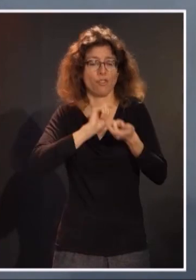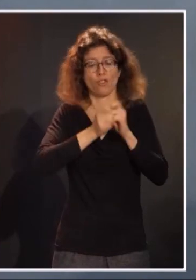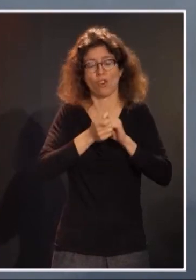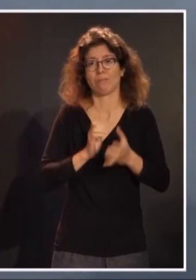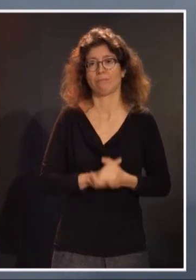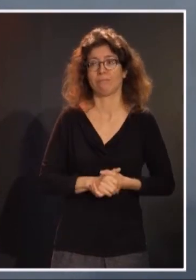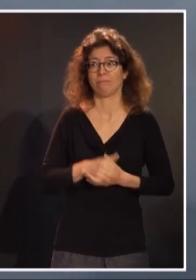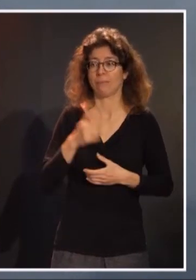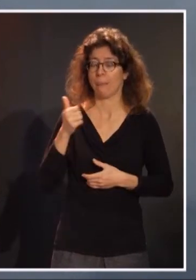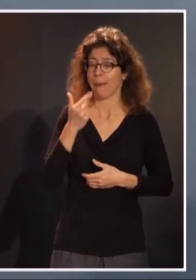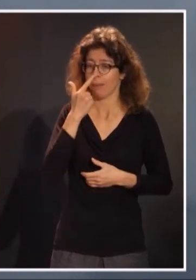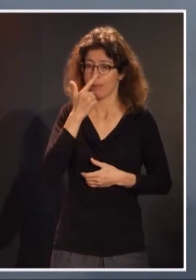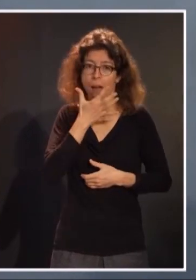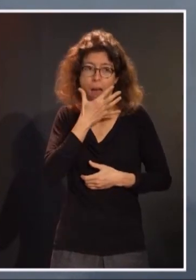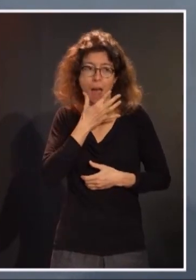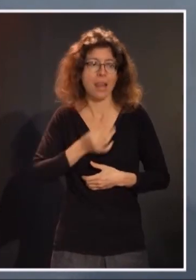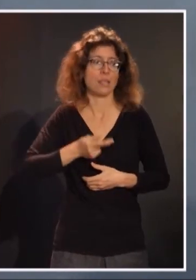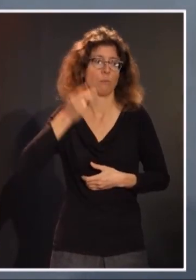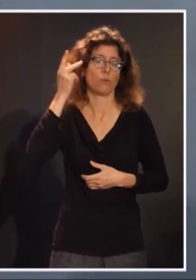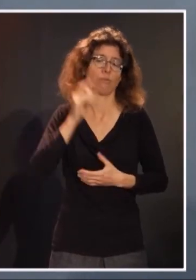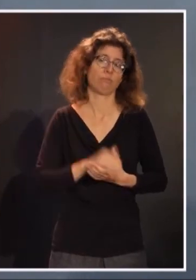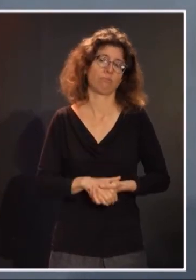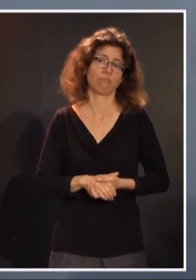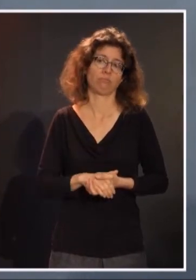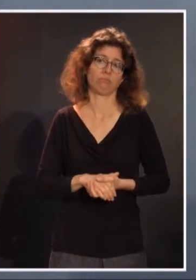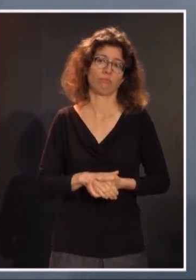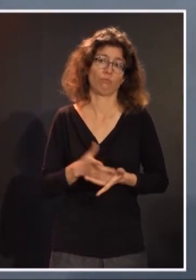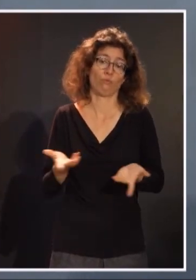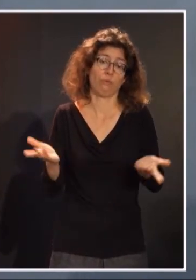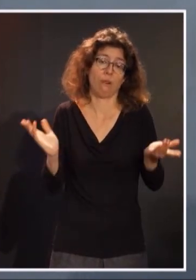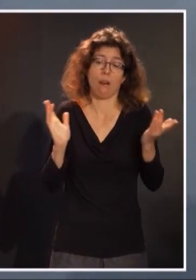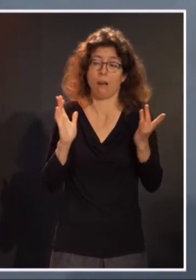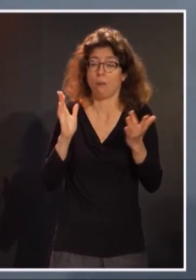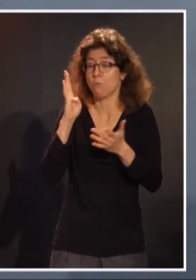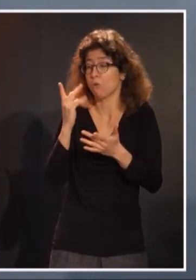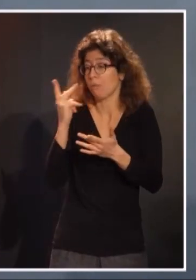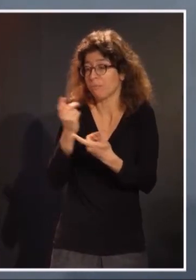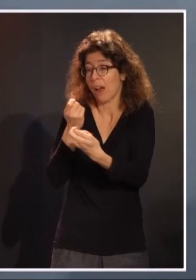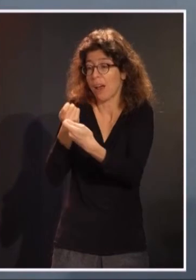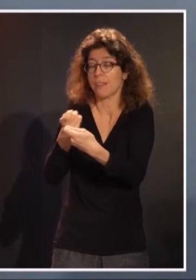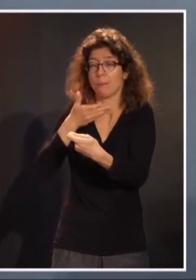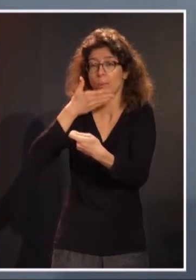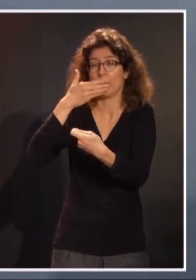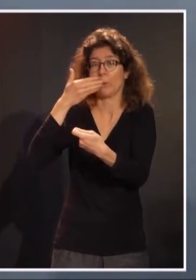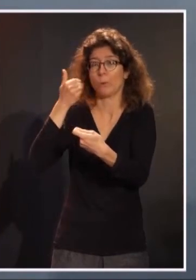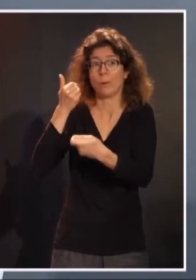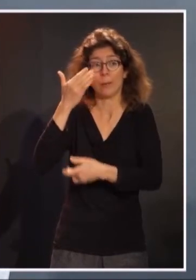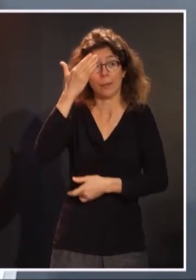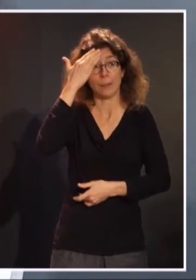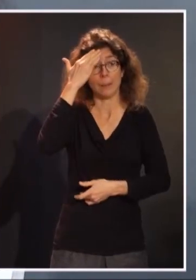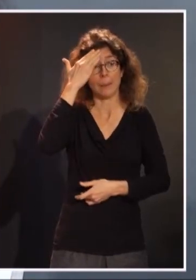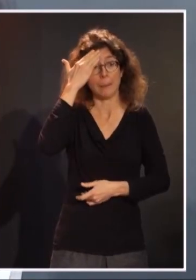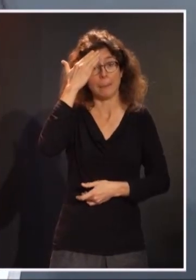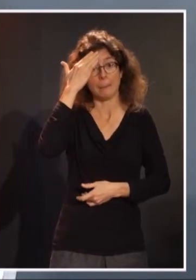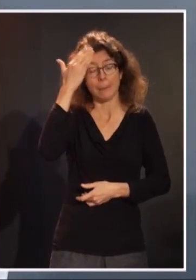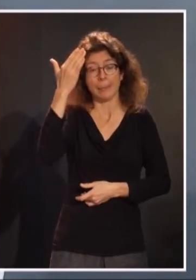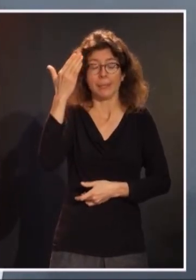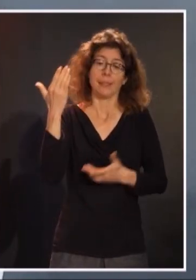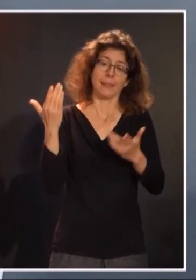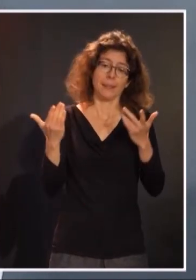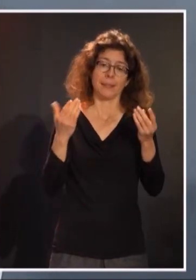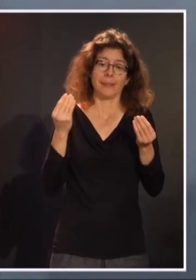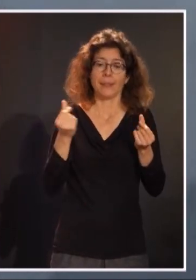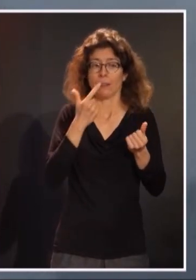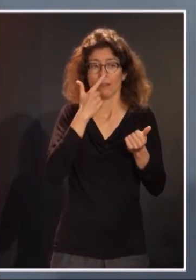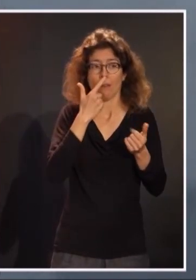parce qu'elle se trouvait plus à l'aise et c'était plus adapté à ses besoins. Globalement, dès qu'on a besoin du vocal, je trouve que l'iPad est